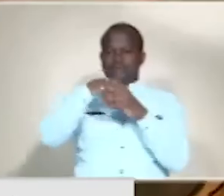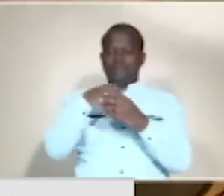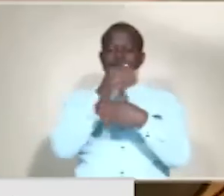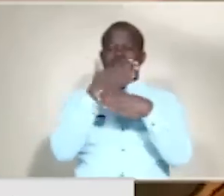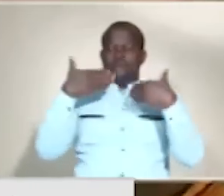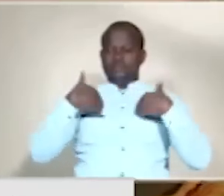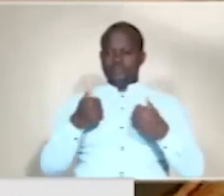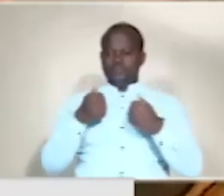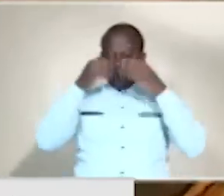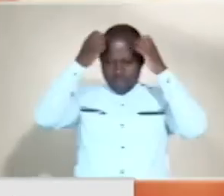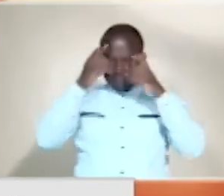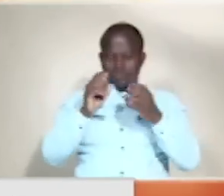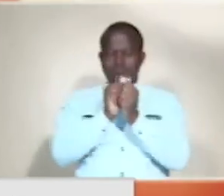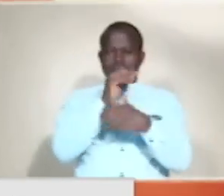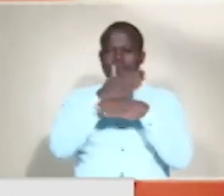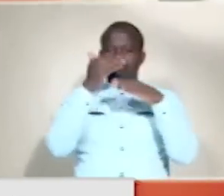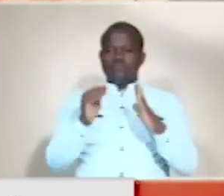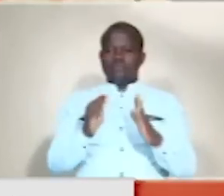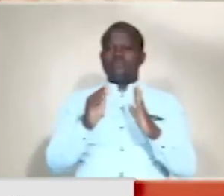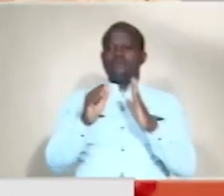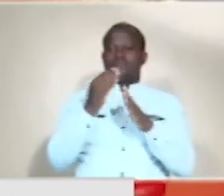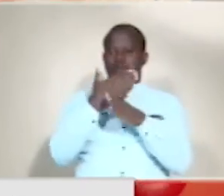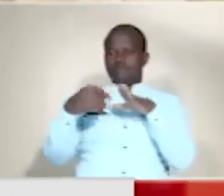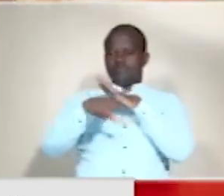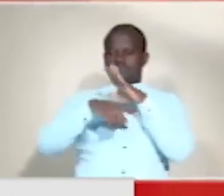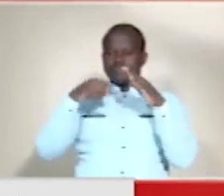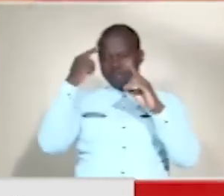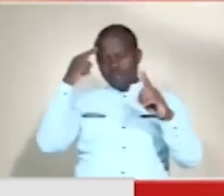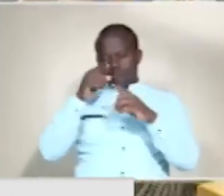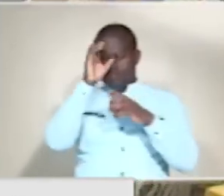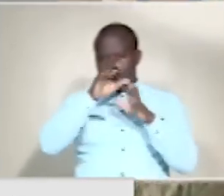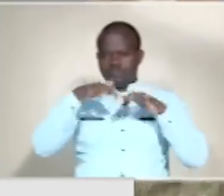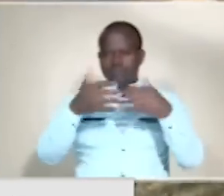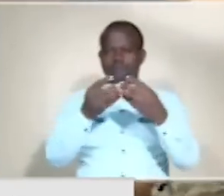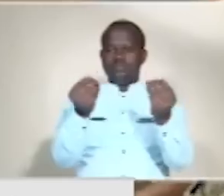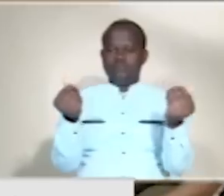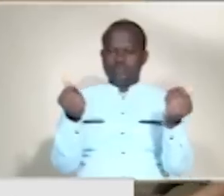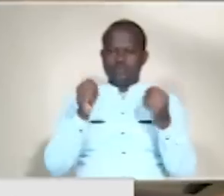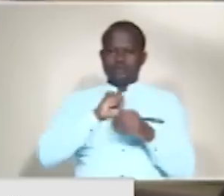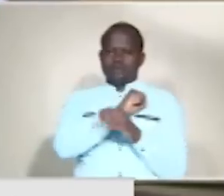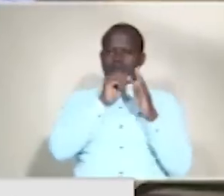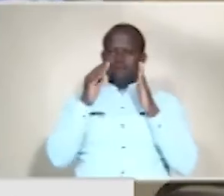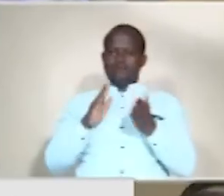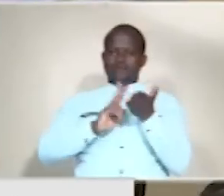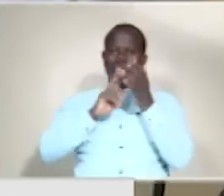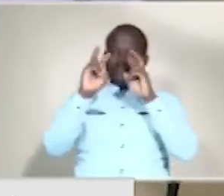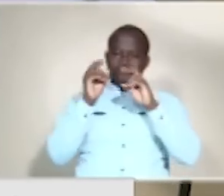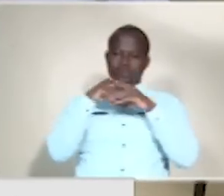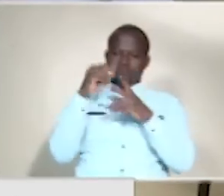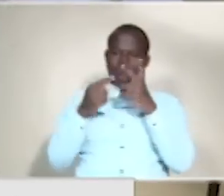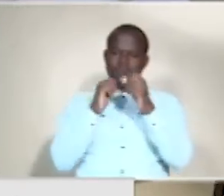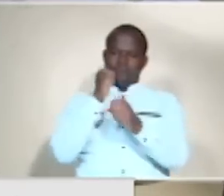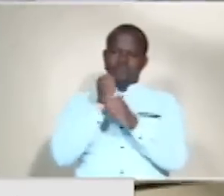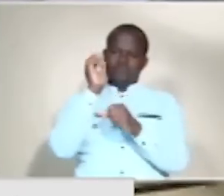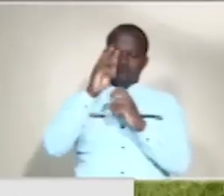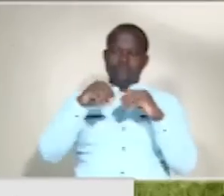Minisiteri y'ubuzima y'uburezi ndetse na Minisiteri y'ubutegetsi bw'igihugu hagamijwe kubivugutira umuti. Abasenateri bagahamya ko mu bizakorwa harimo